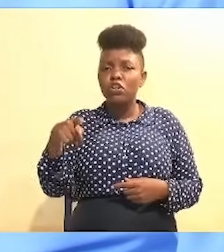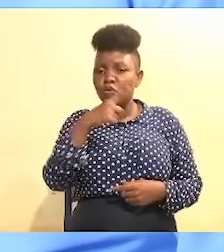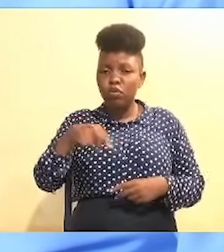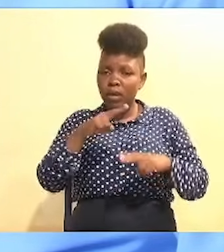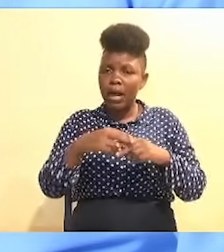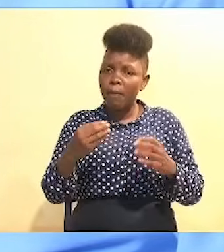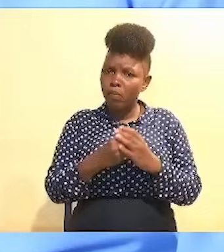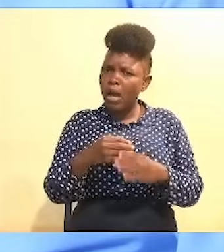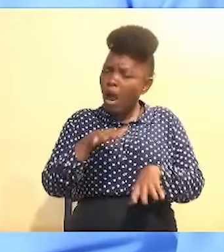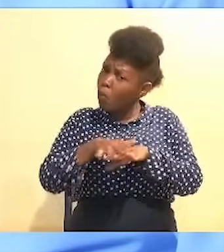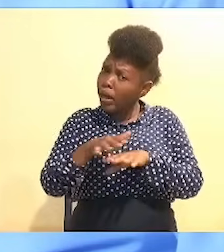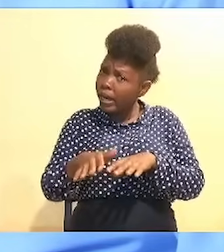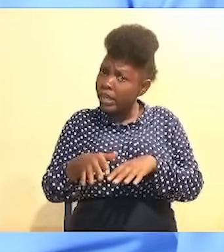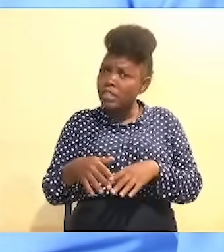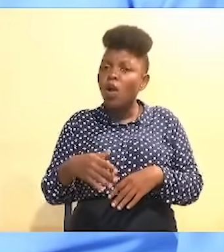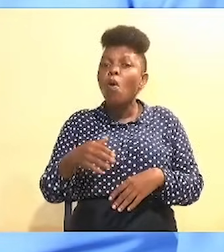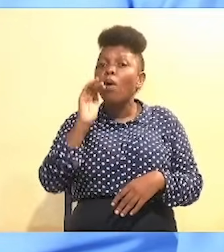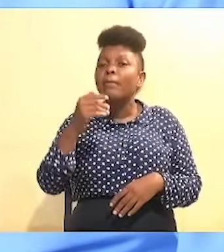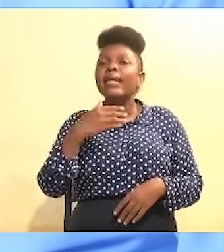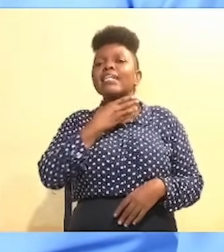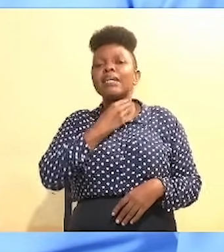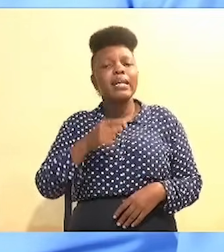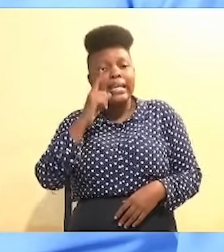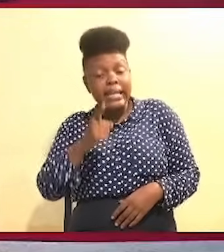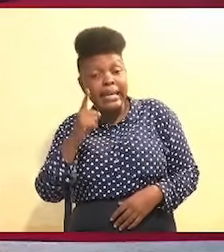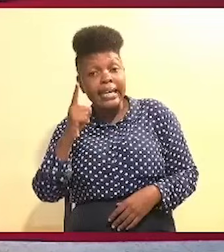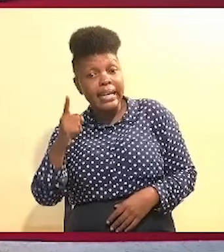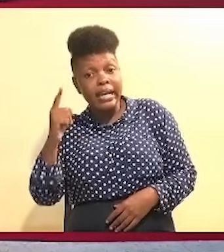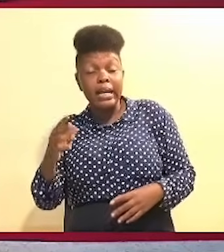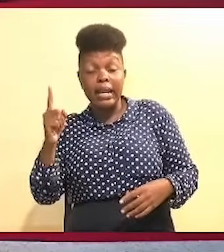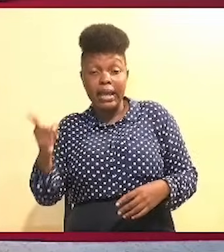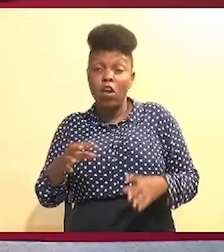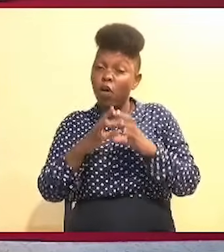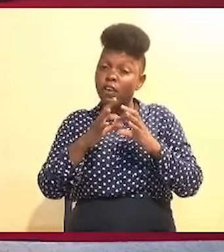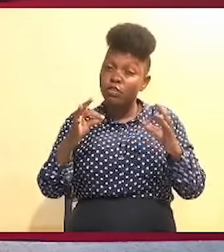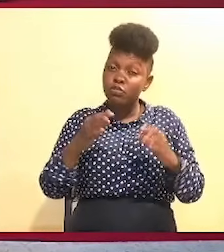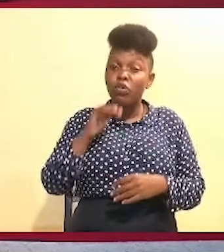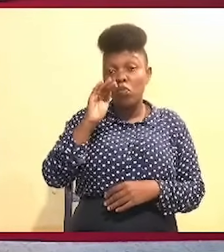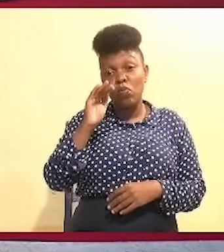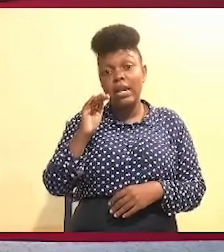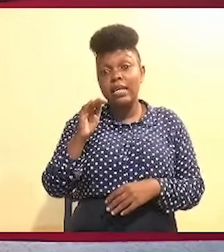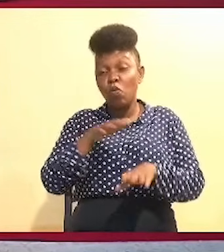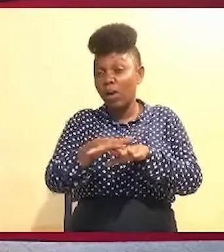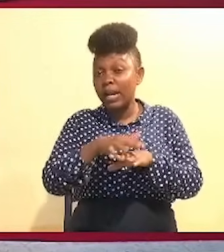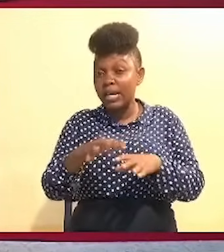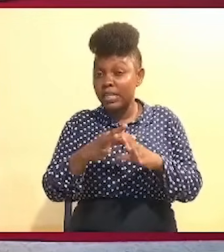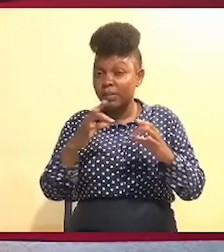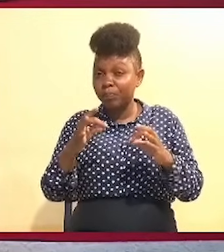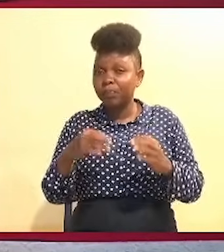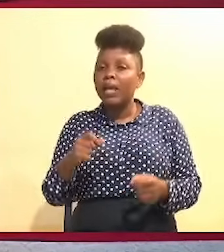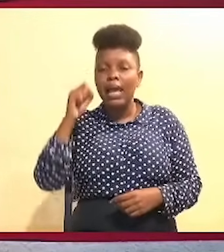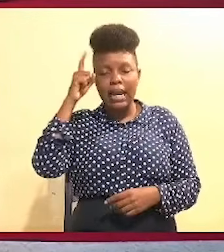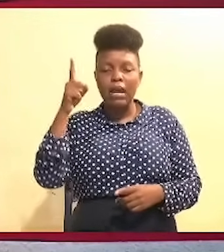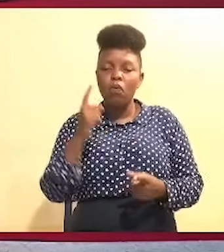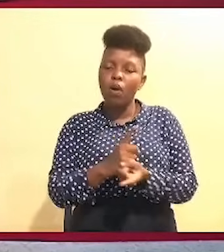yeye natamani hivi na hivi na hivi na hivi. Ni vizuri kumueleza mwenzako. Elewa kuwa badiliko ni